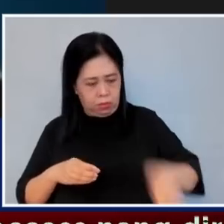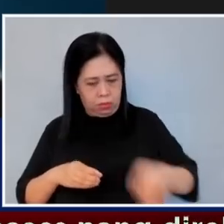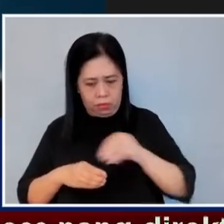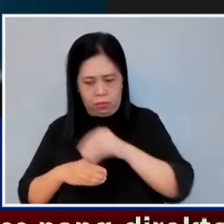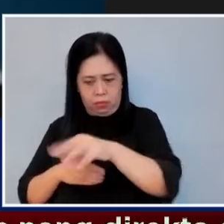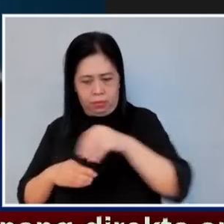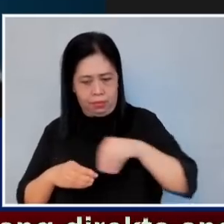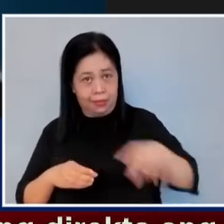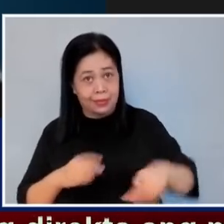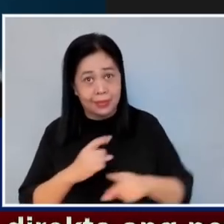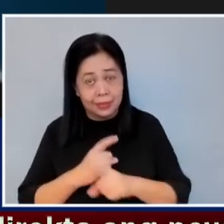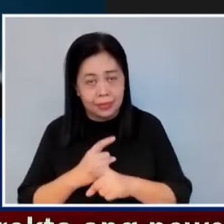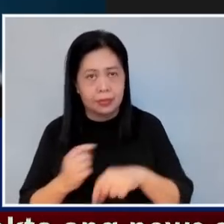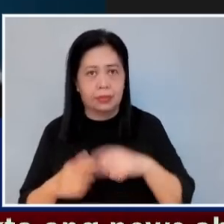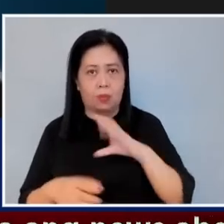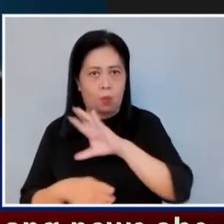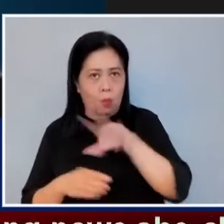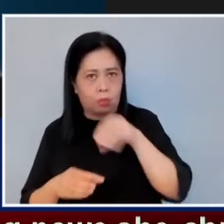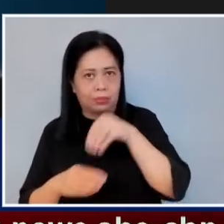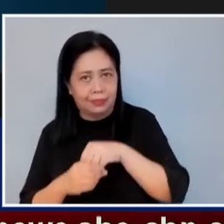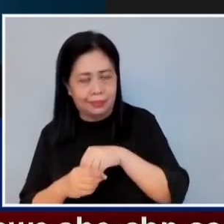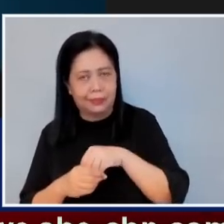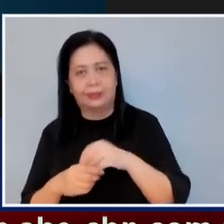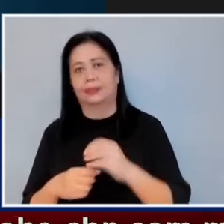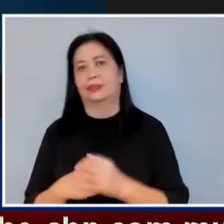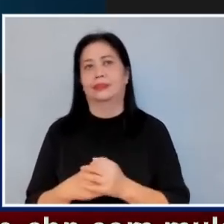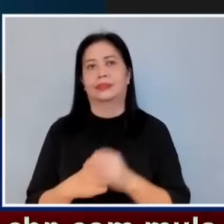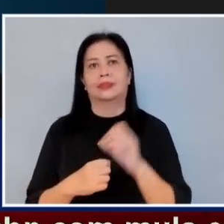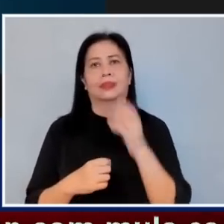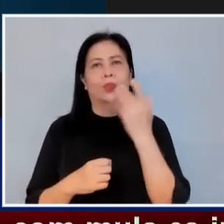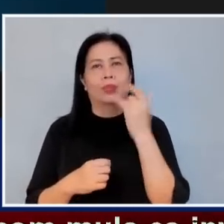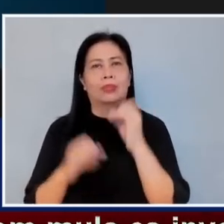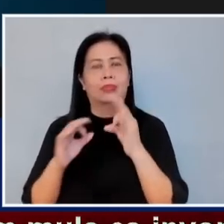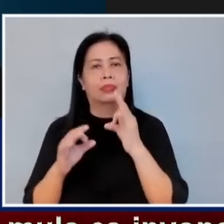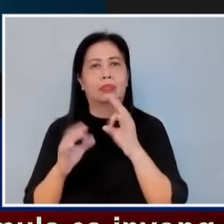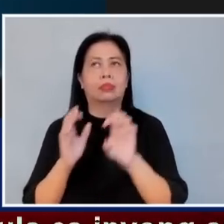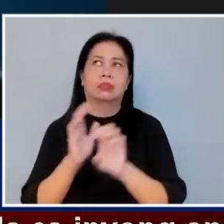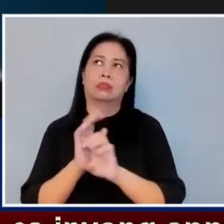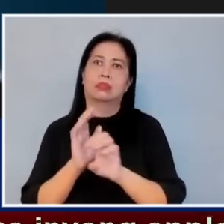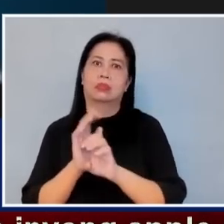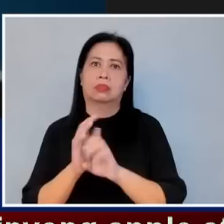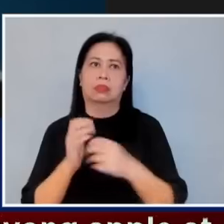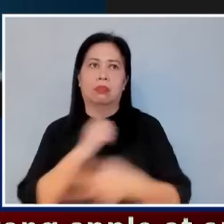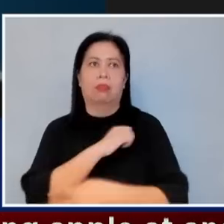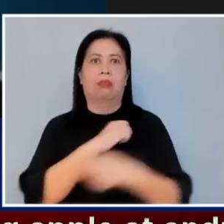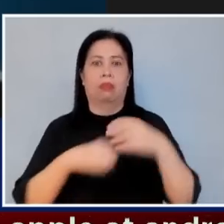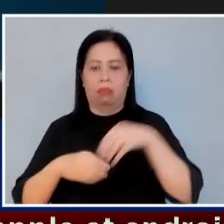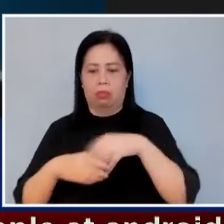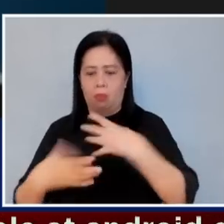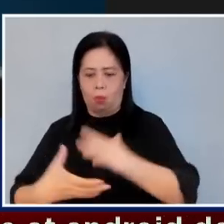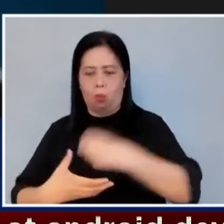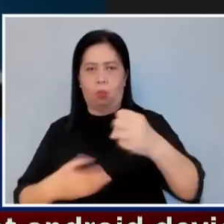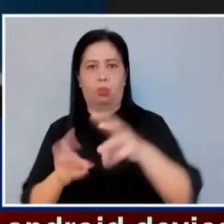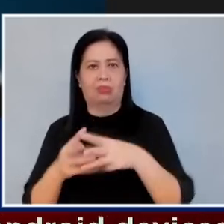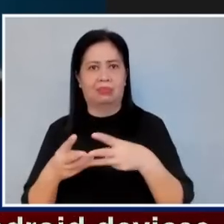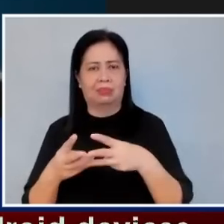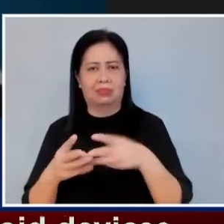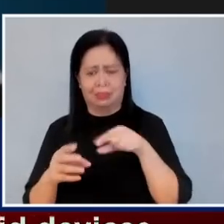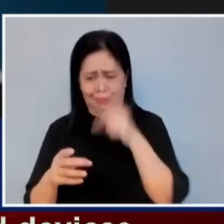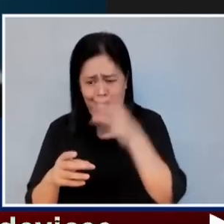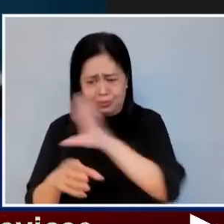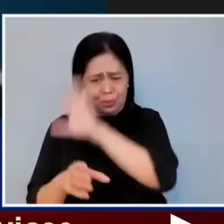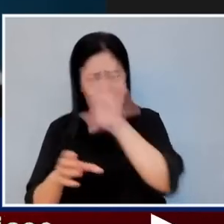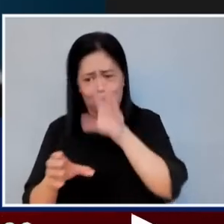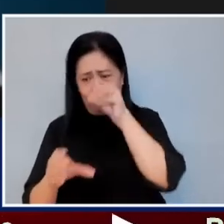doon sa wallet mo. Lahat. Diba? Kasi kapag nadukutan ka, nakuha yung wallet mo, at doon mo nilagay